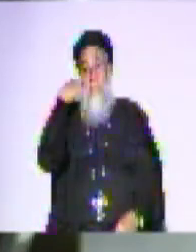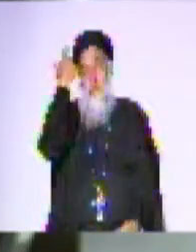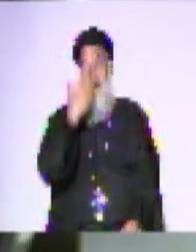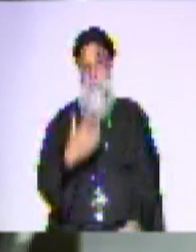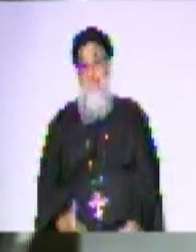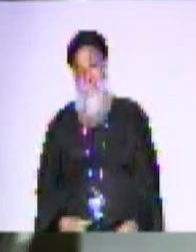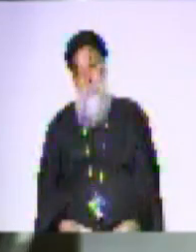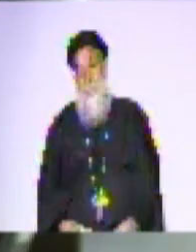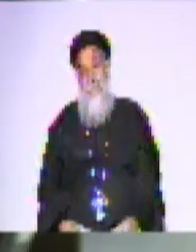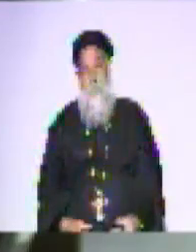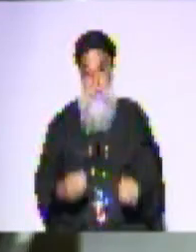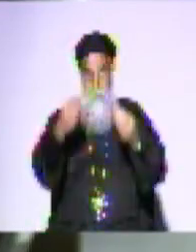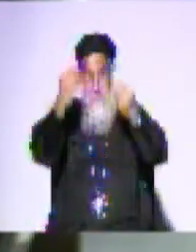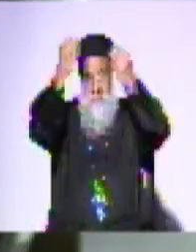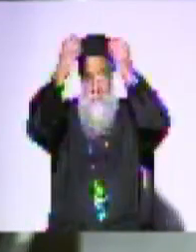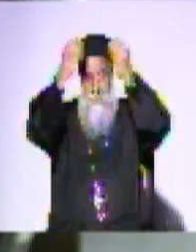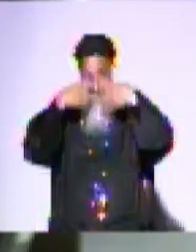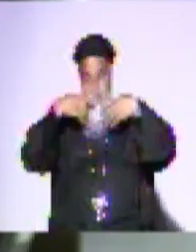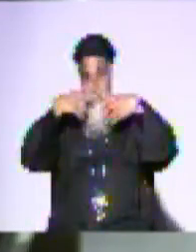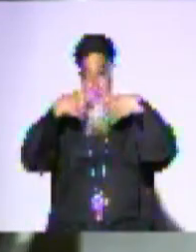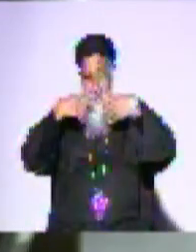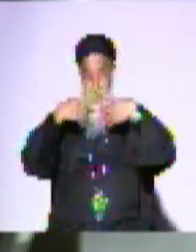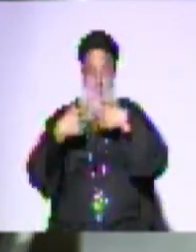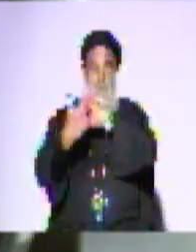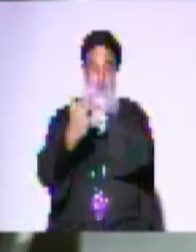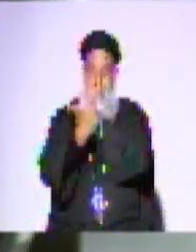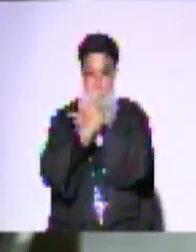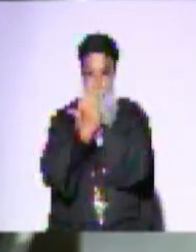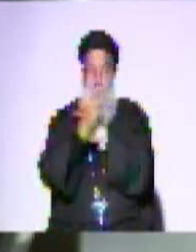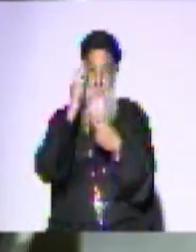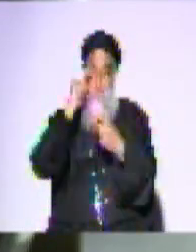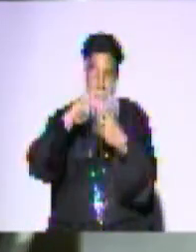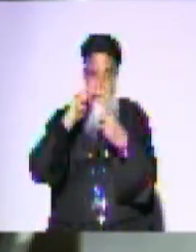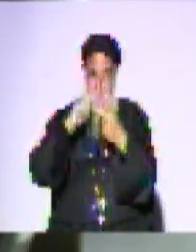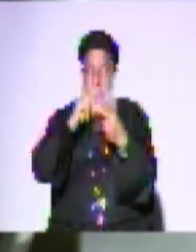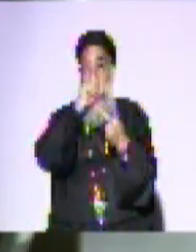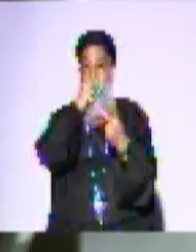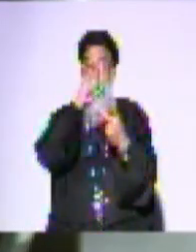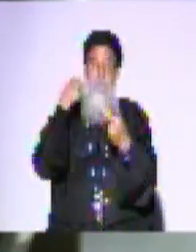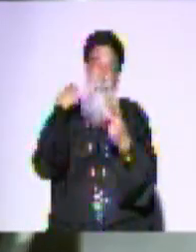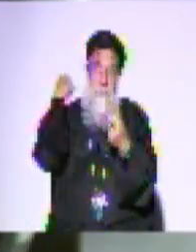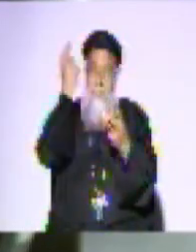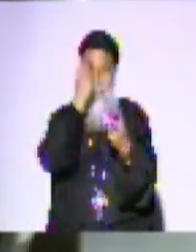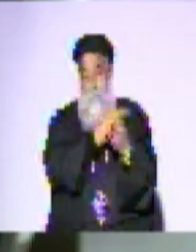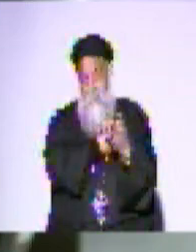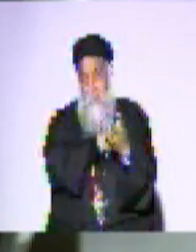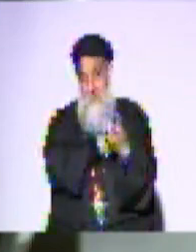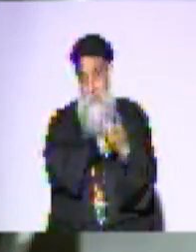القدس وخد إمكانية للتعليم وللأسرار المقدسة،